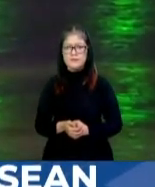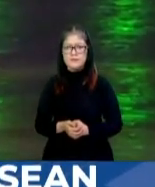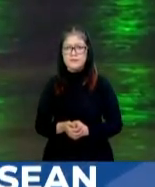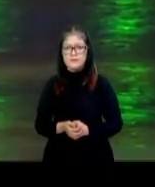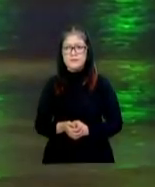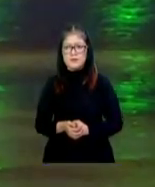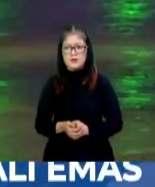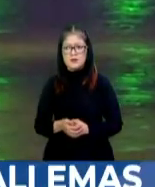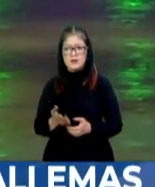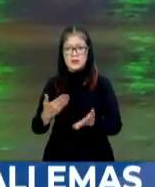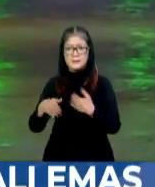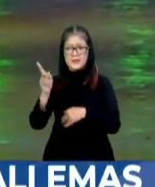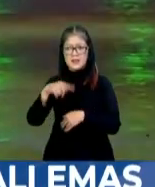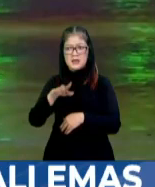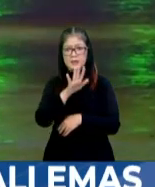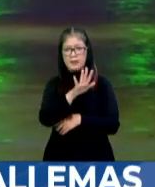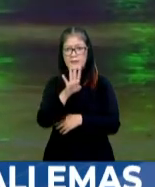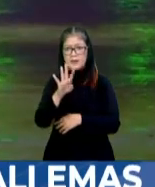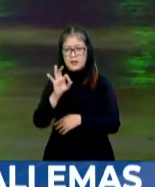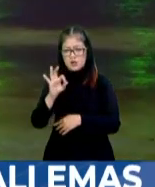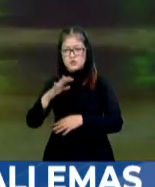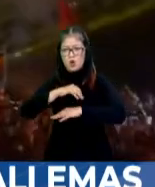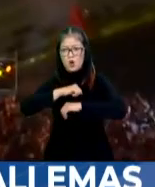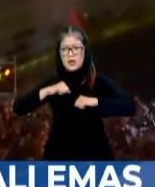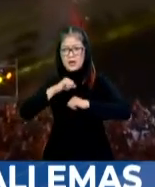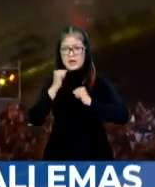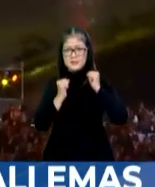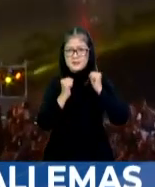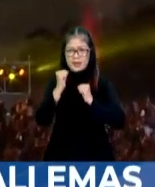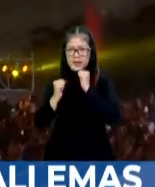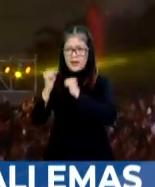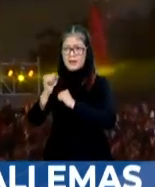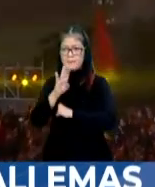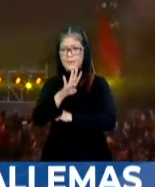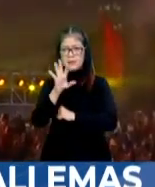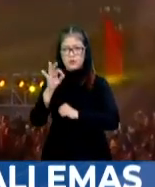Lebih dari 5.400 atlet akan bersaing dalam 40 cabang olahraga untuk